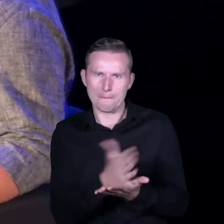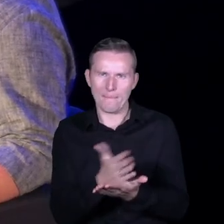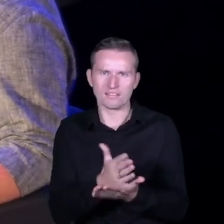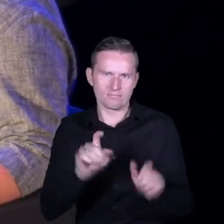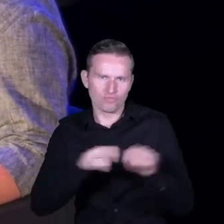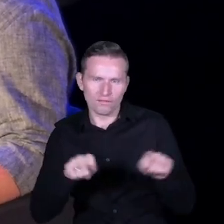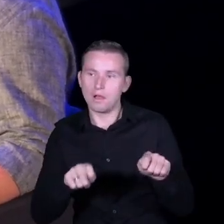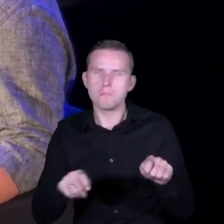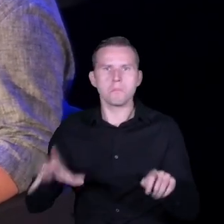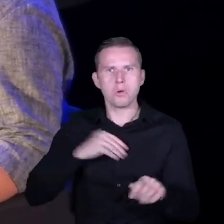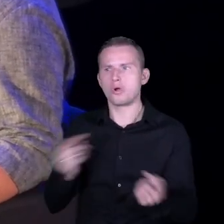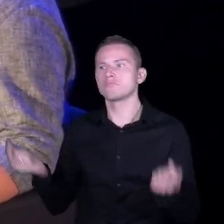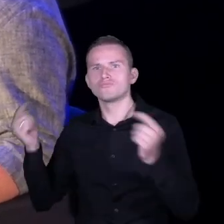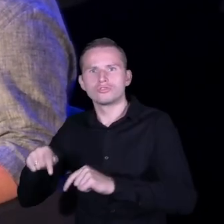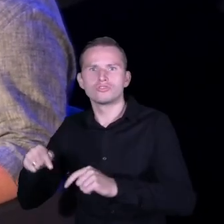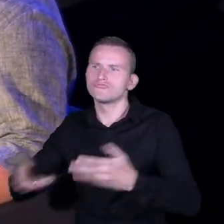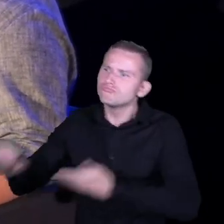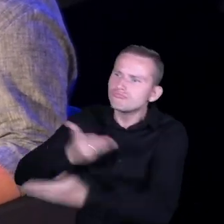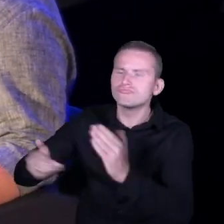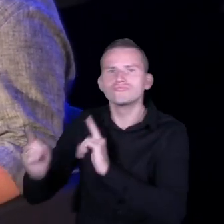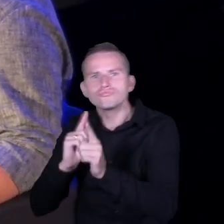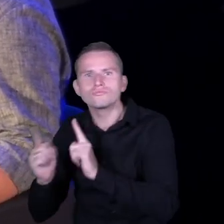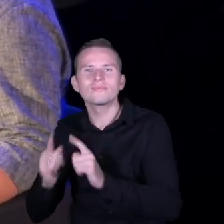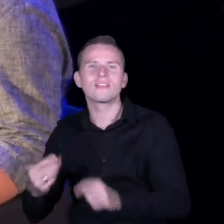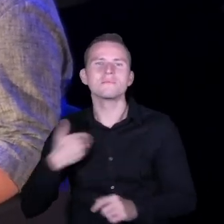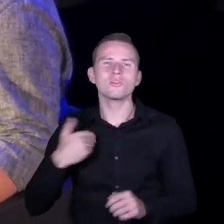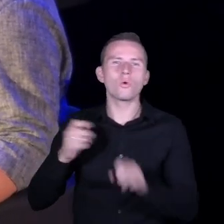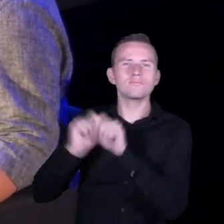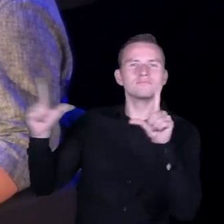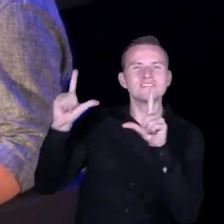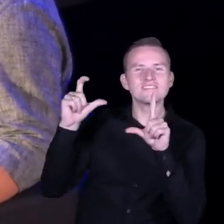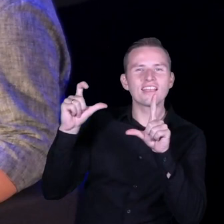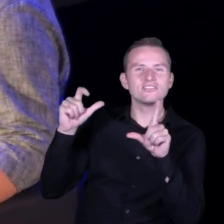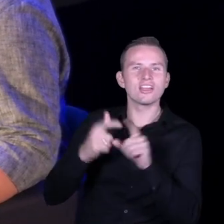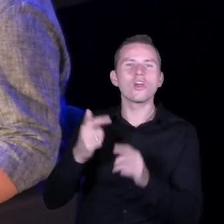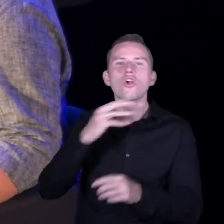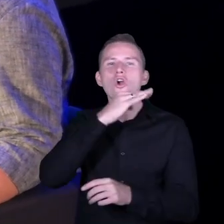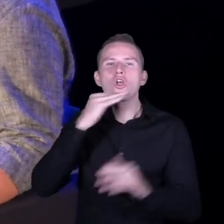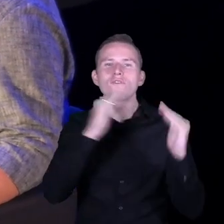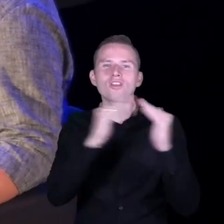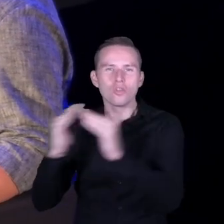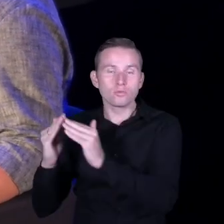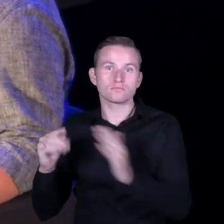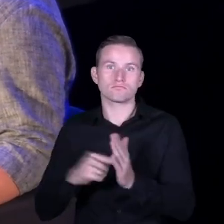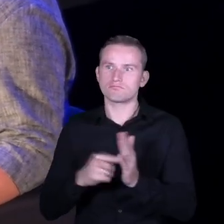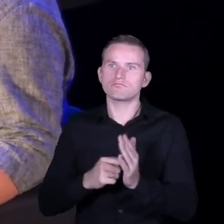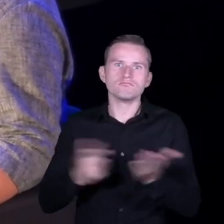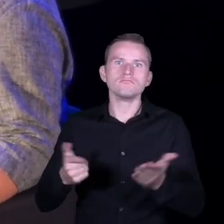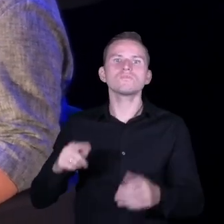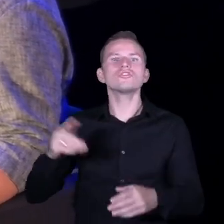I te kolorowe domki, które były tutaj na zdjęciu, to był taki początek, bo dziś na szkolnych korytarzach jest